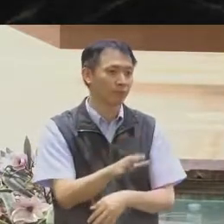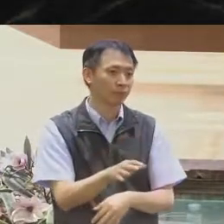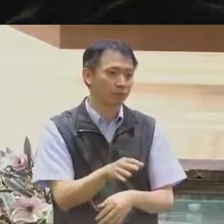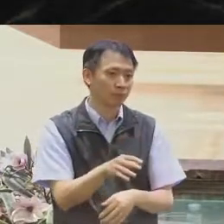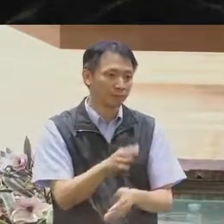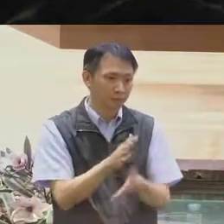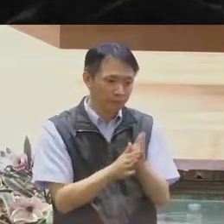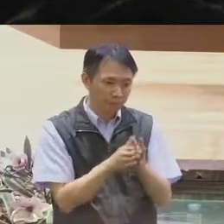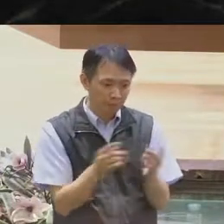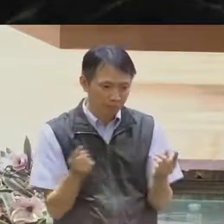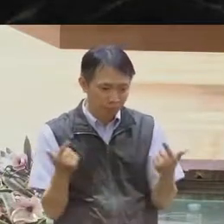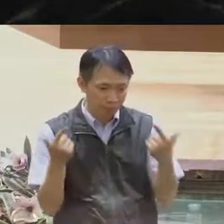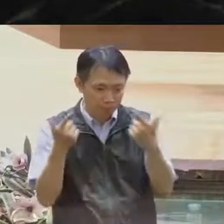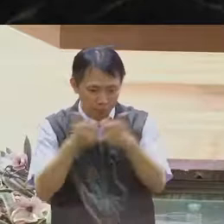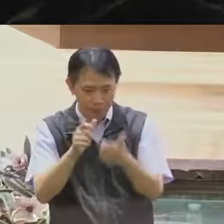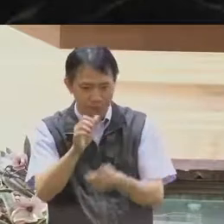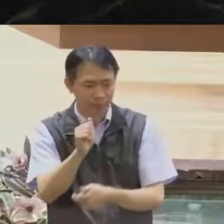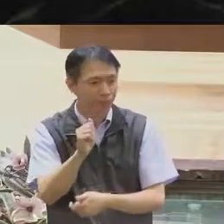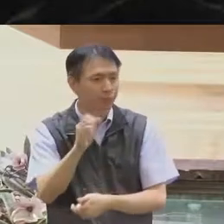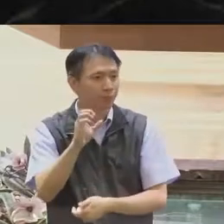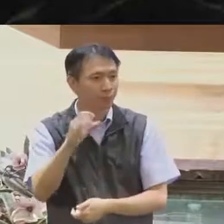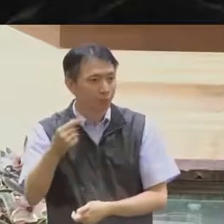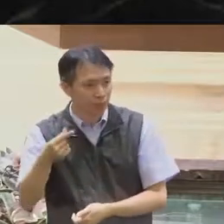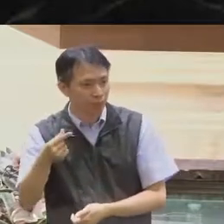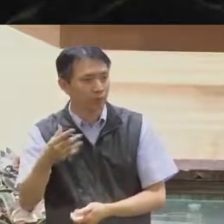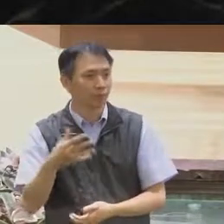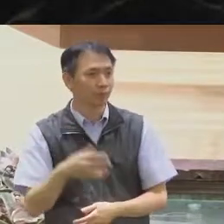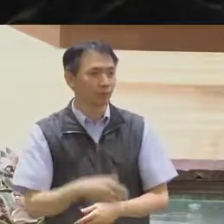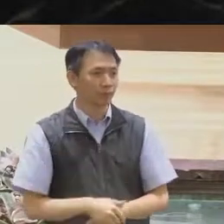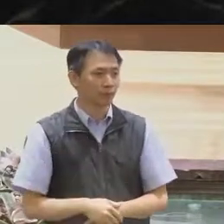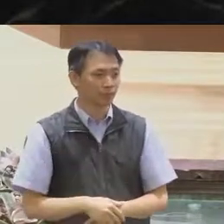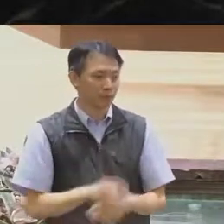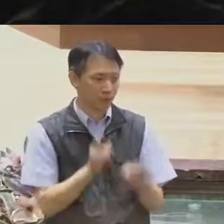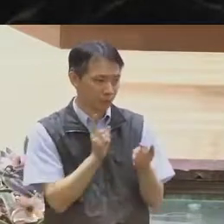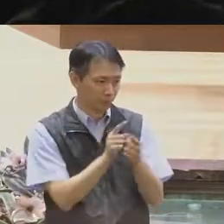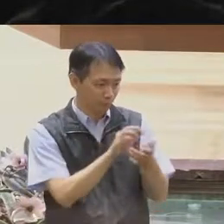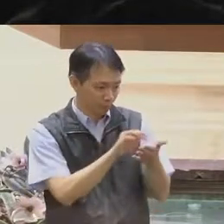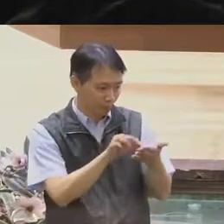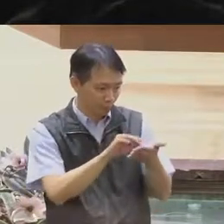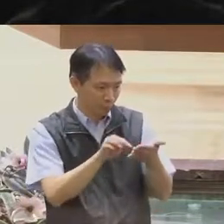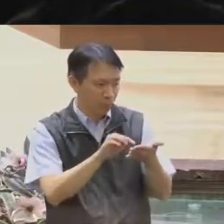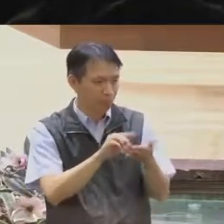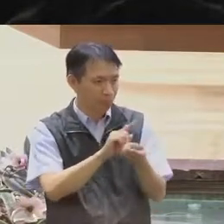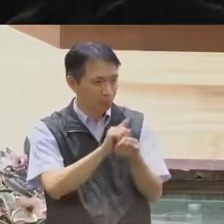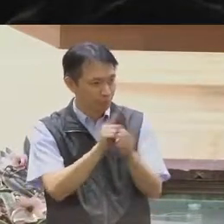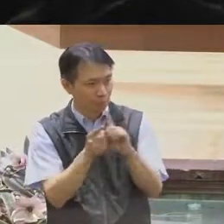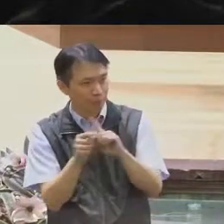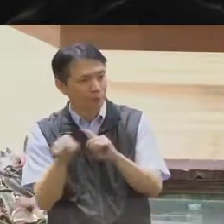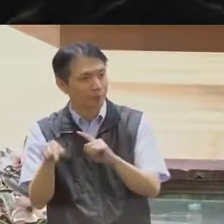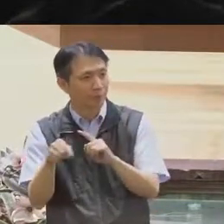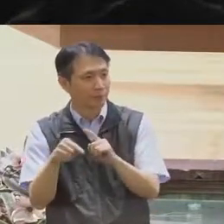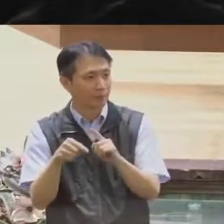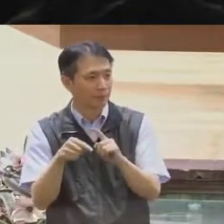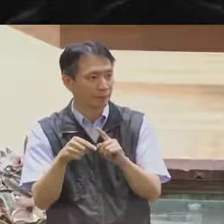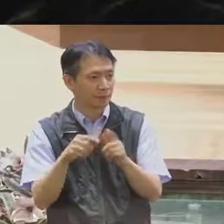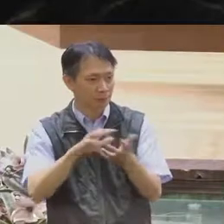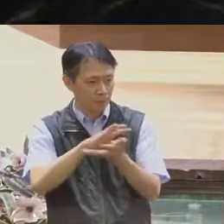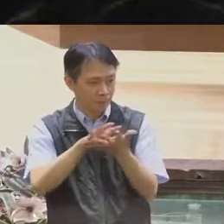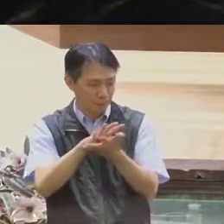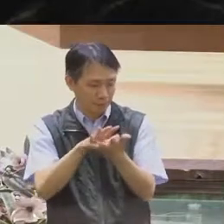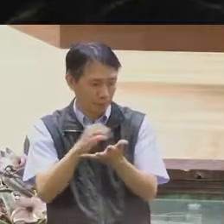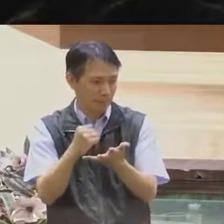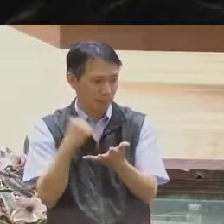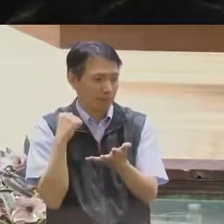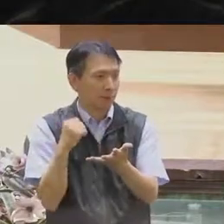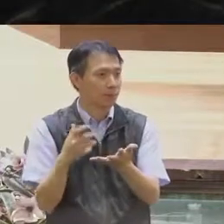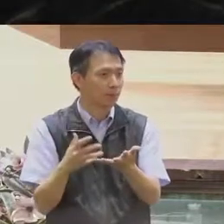怎么样对应到 ATCG， 严格来讲是对于那个讯息可以被破解的强度，那个讯息编码的强